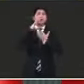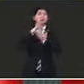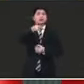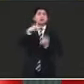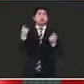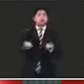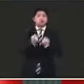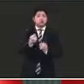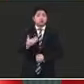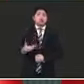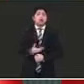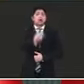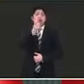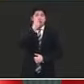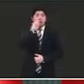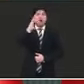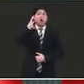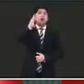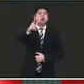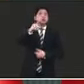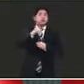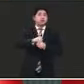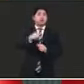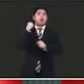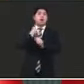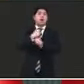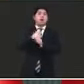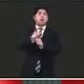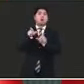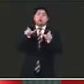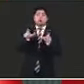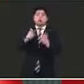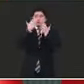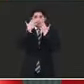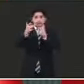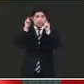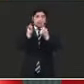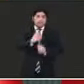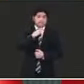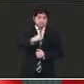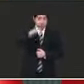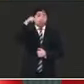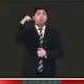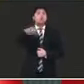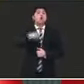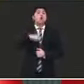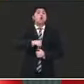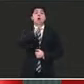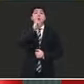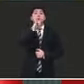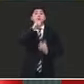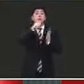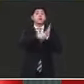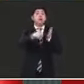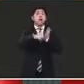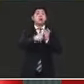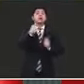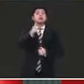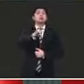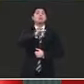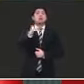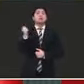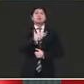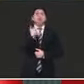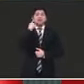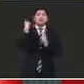aşını geleceğini güvence altına aldı işte bugün ağustos ayı işsizlik